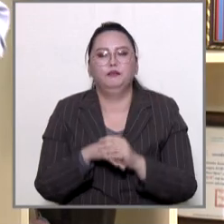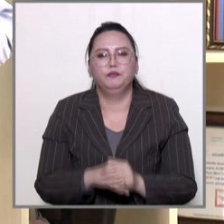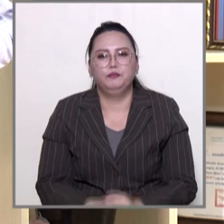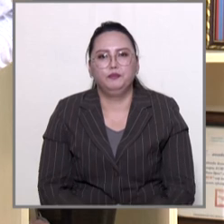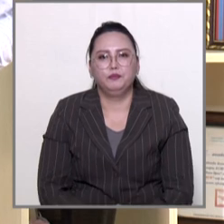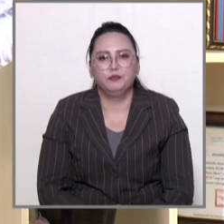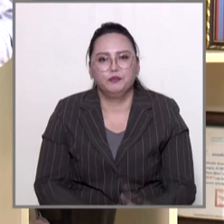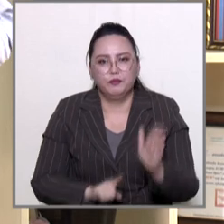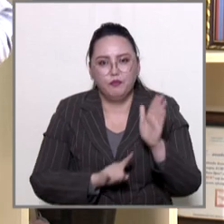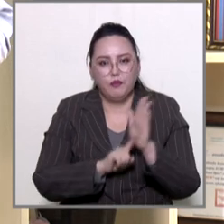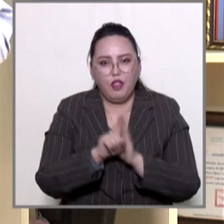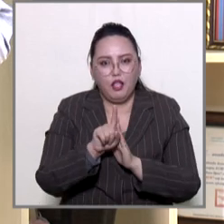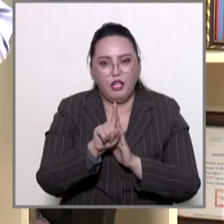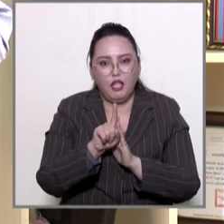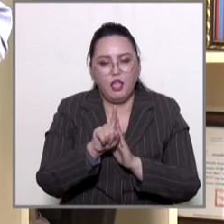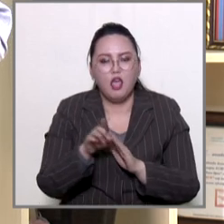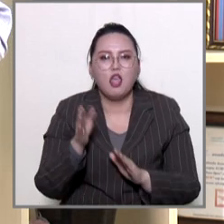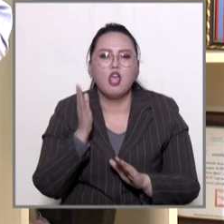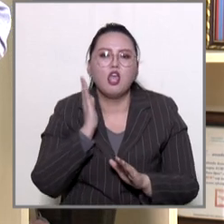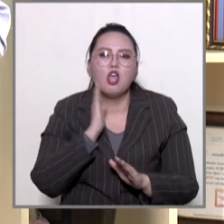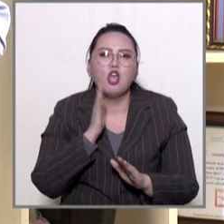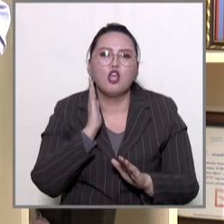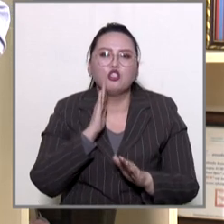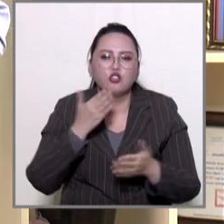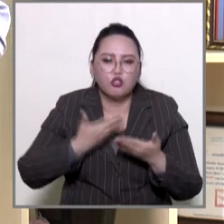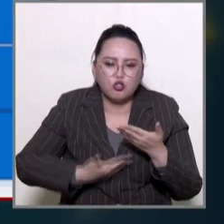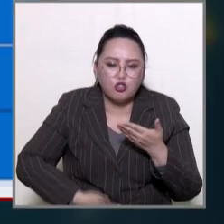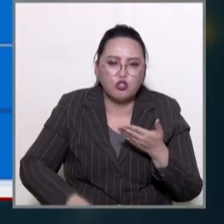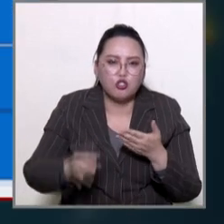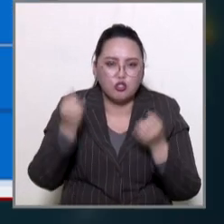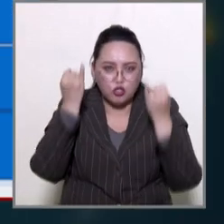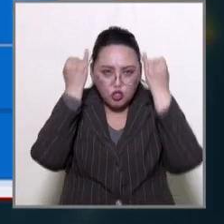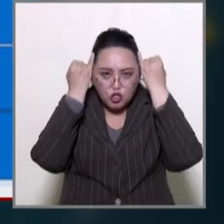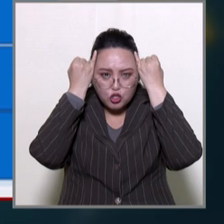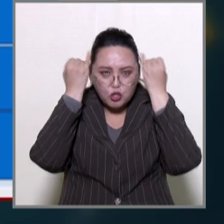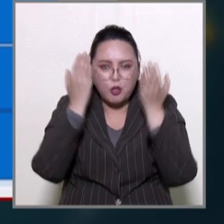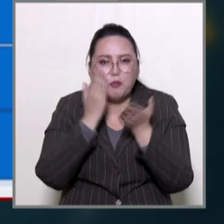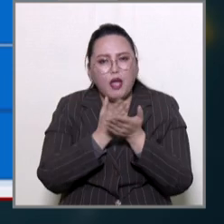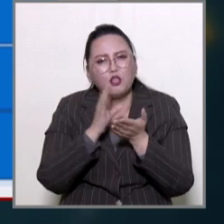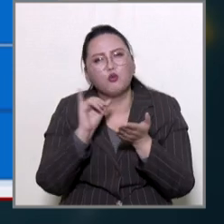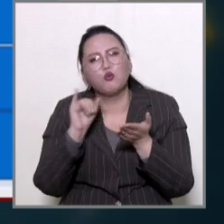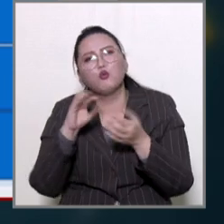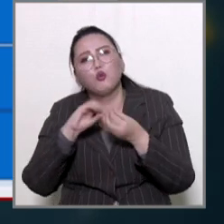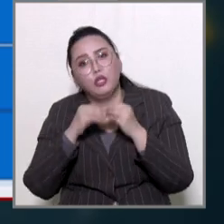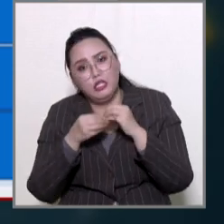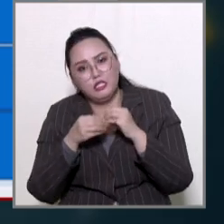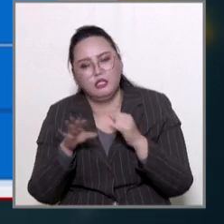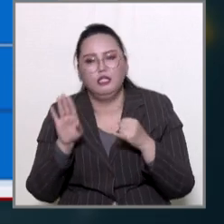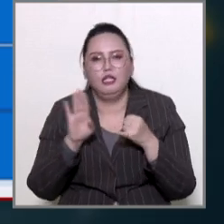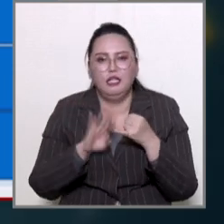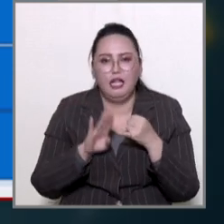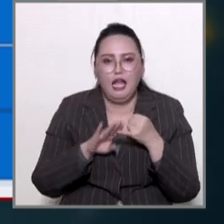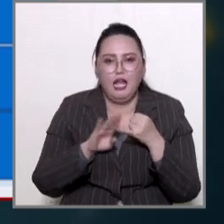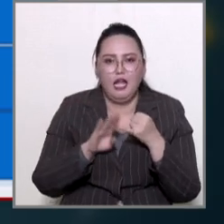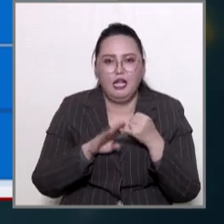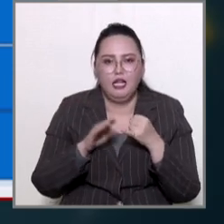дарааллууд гарч ирж байгаа. Эхлээд ихэс төрсэн хэсэг буюу ишиг байхдаа ямар үйл хийжсэн, шүдлэн болсон